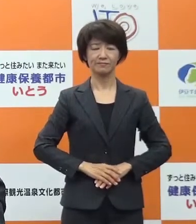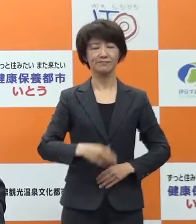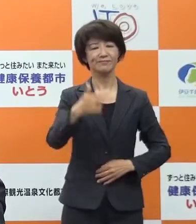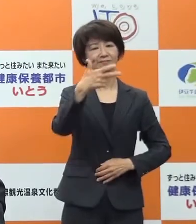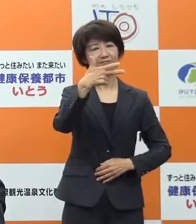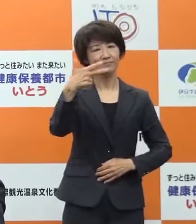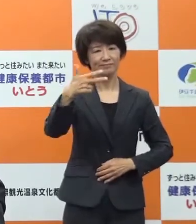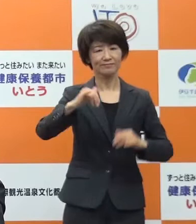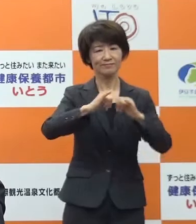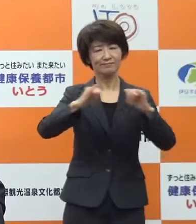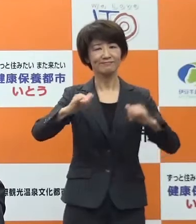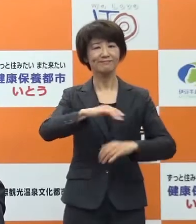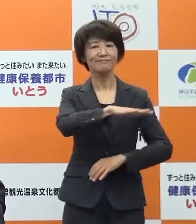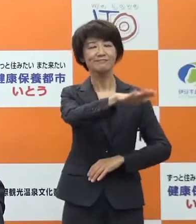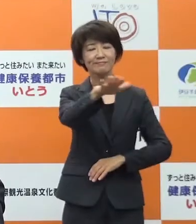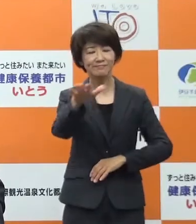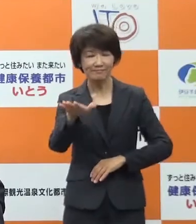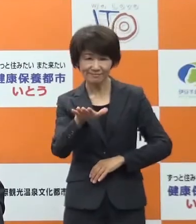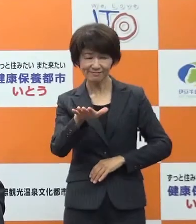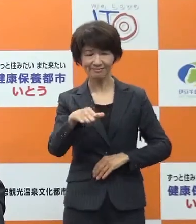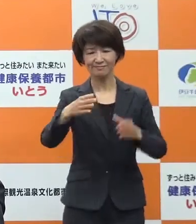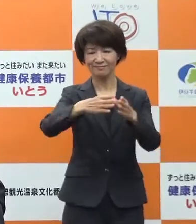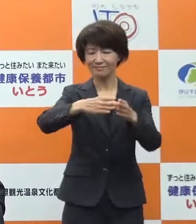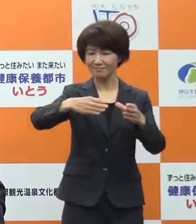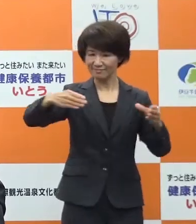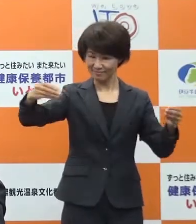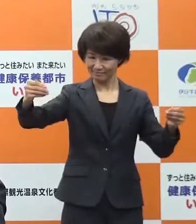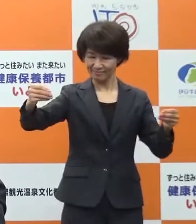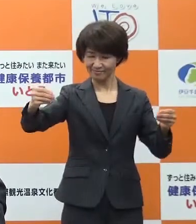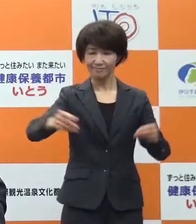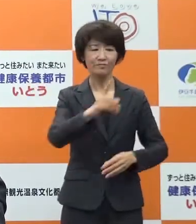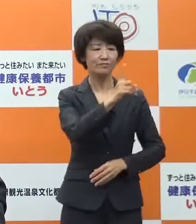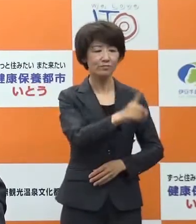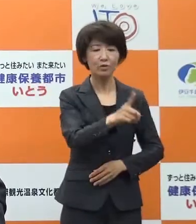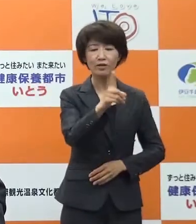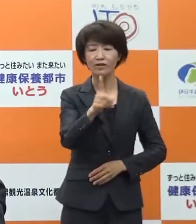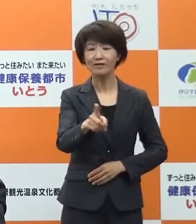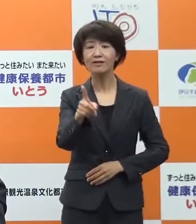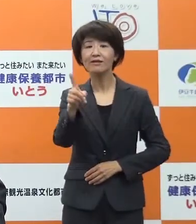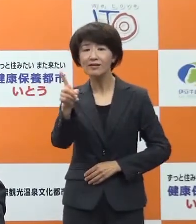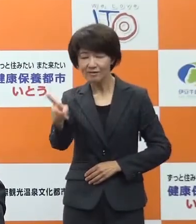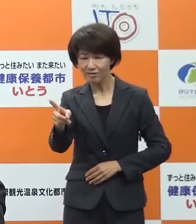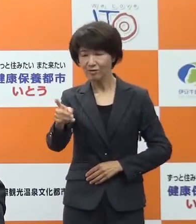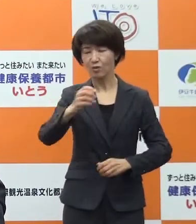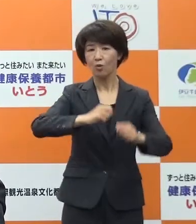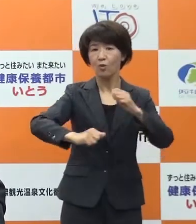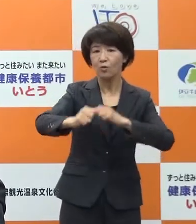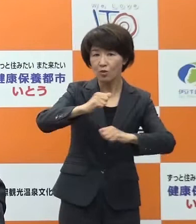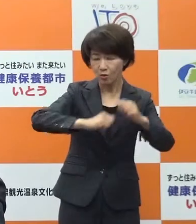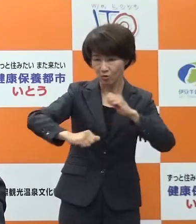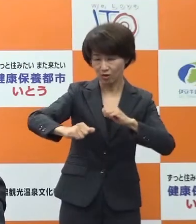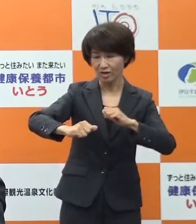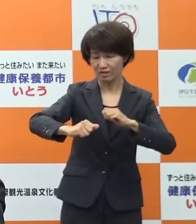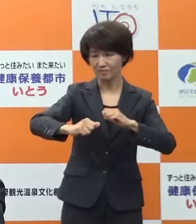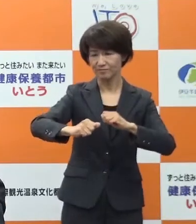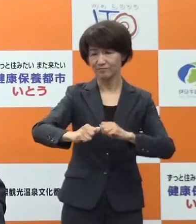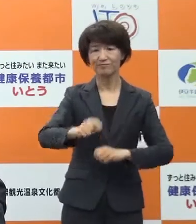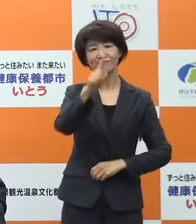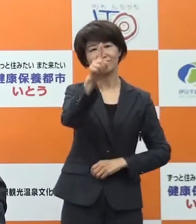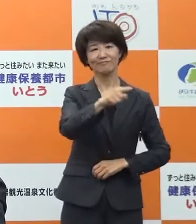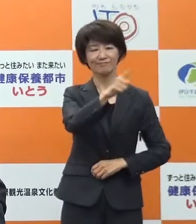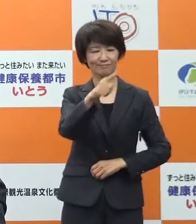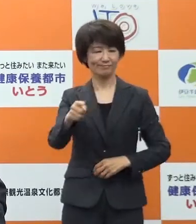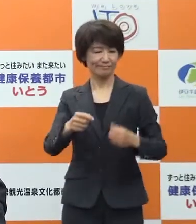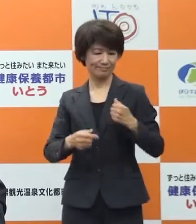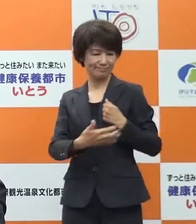市民の皆様をはじめ全国の皆様の一人一人の行動が他の人